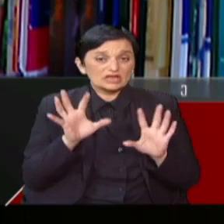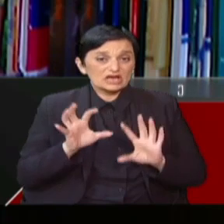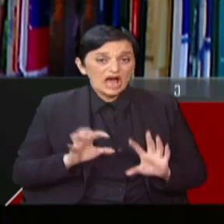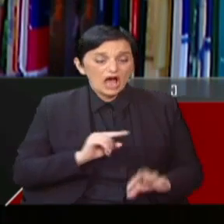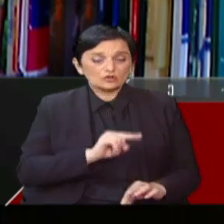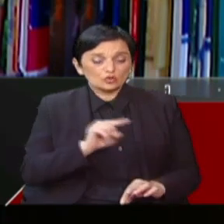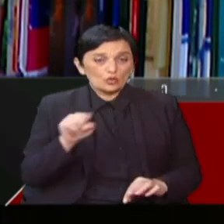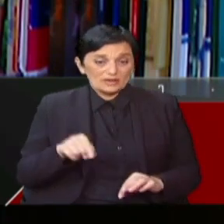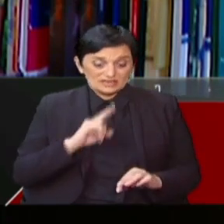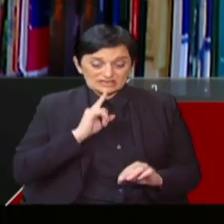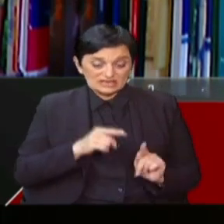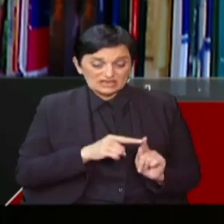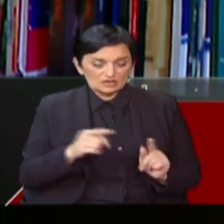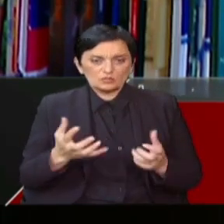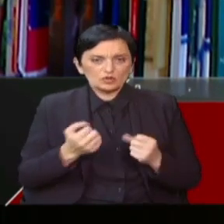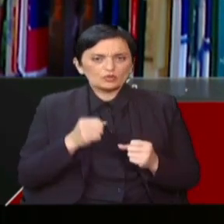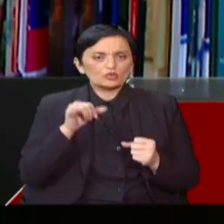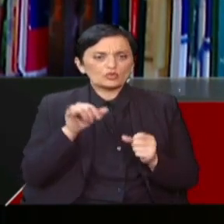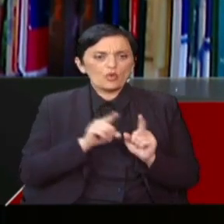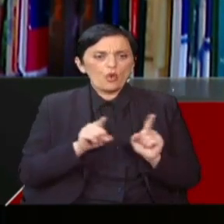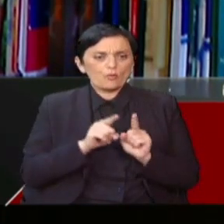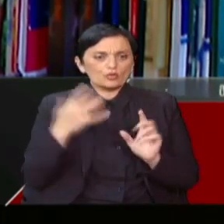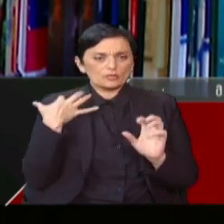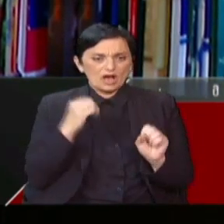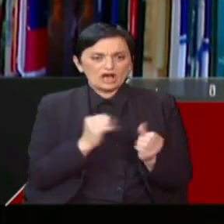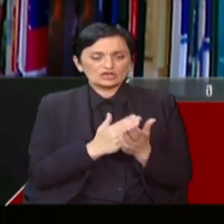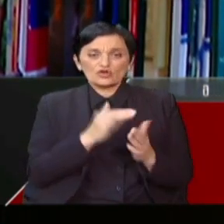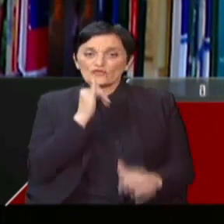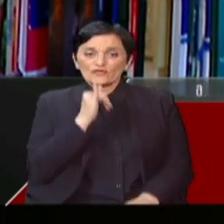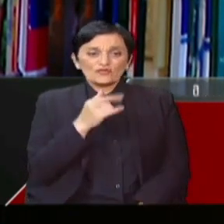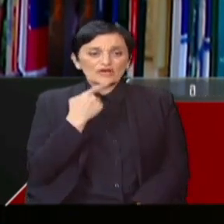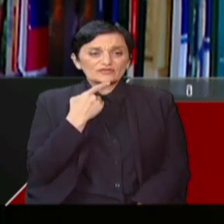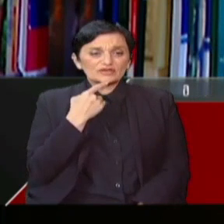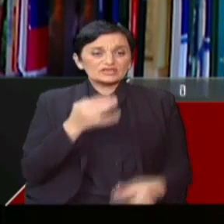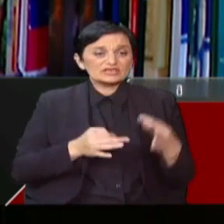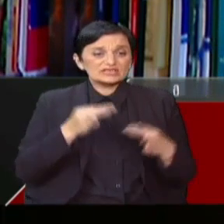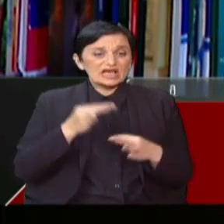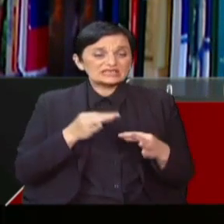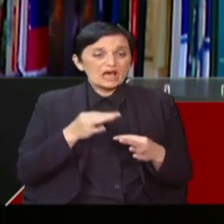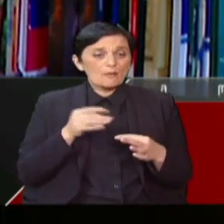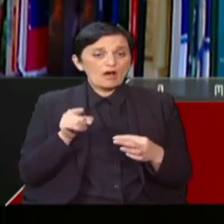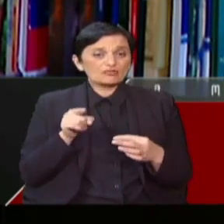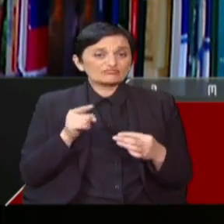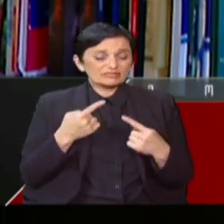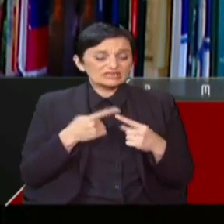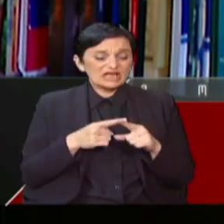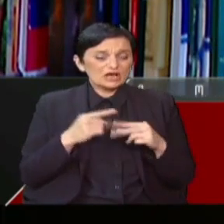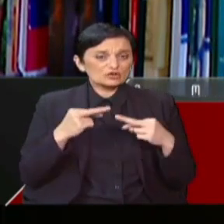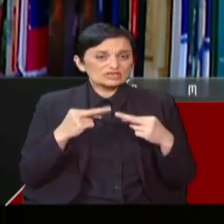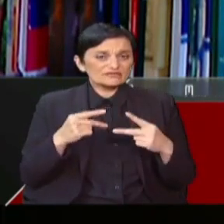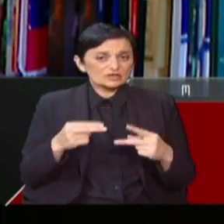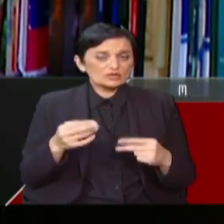კანონების, რომელიც იქნა ამ წლის მანძილზე მიღებული, მას აქვს ოპოზიციის მხარდაჭერა, რასაც ვერ ვიტყვით სასამართლოზე, სადაც არის ტექნიკური ცვლილებები